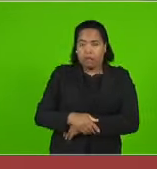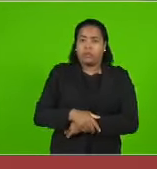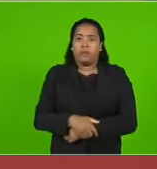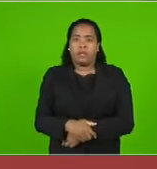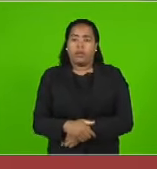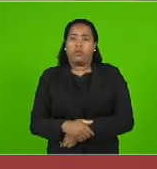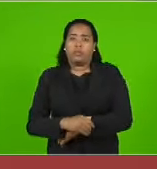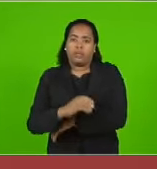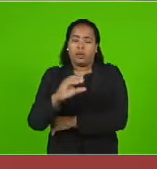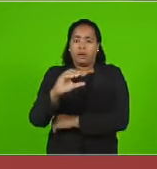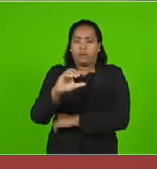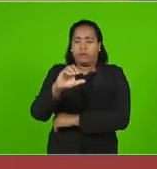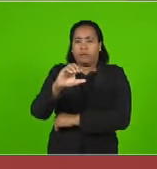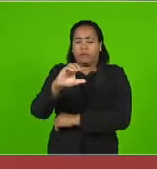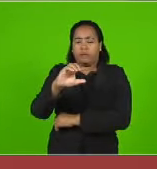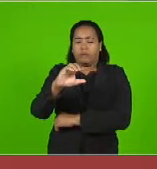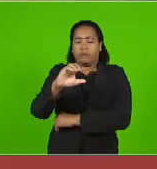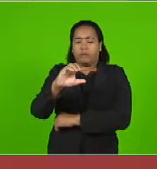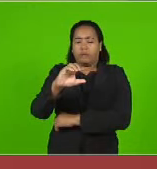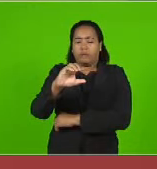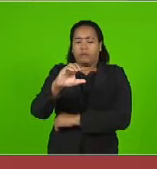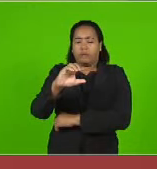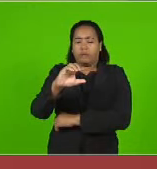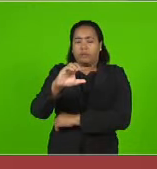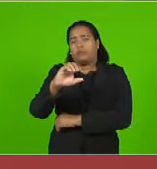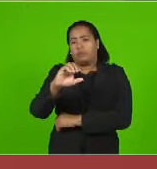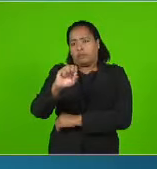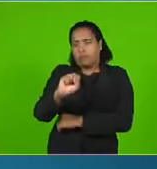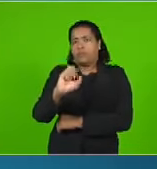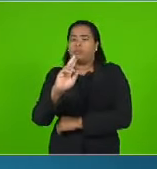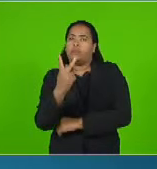это Чернобыль. Чернобыль означает «полынь».